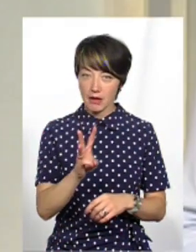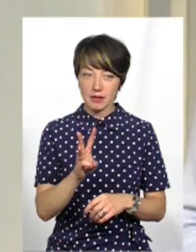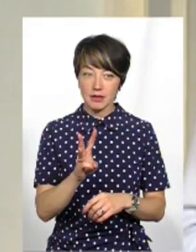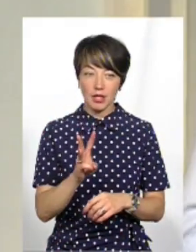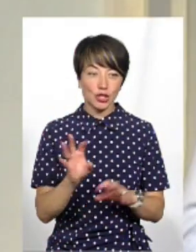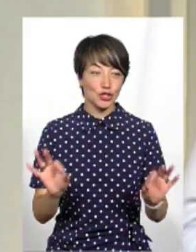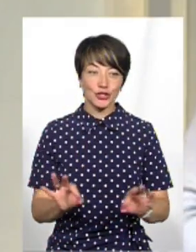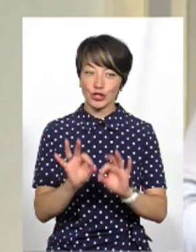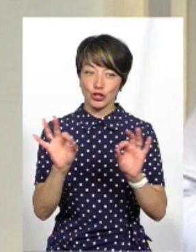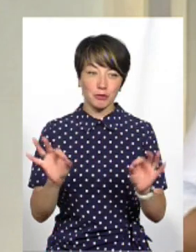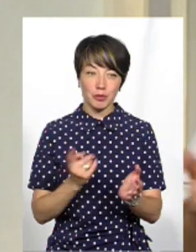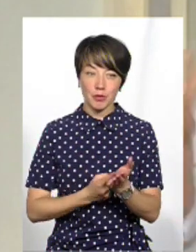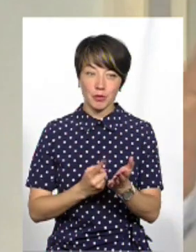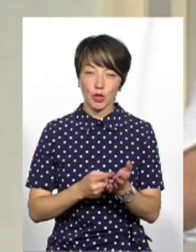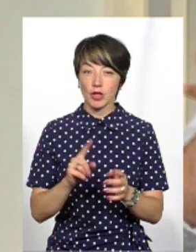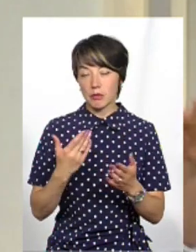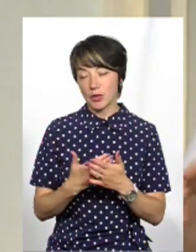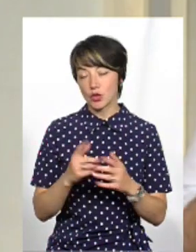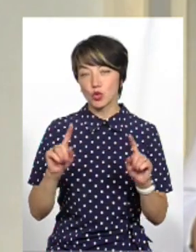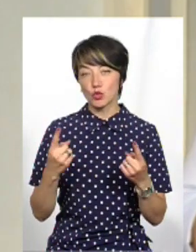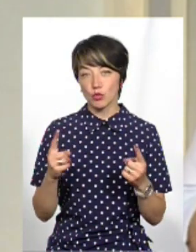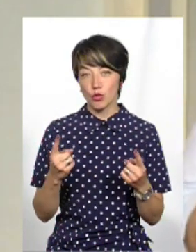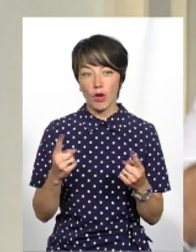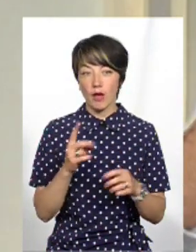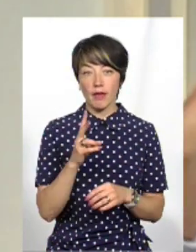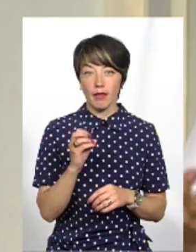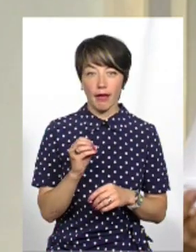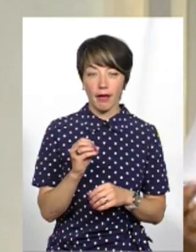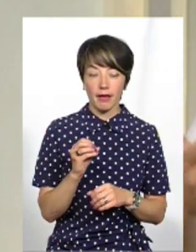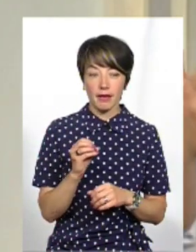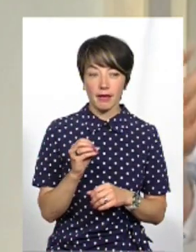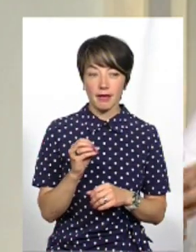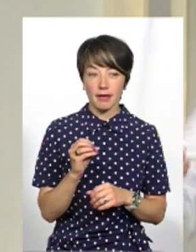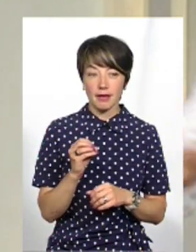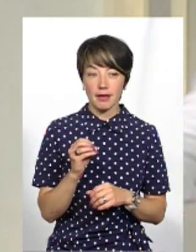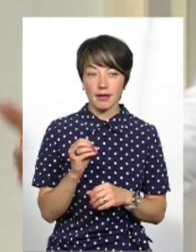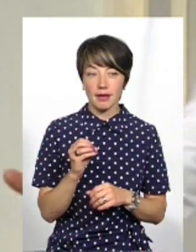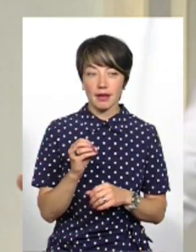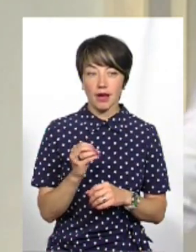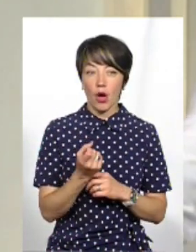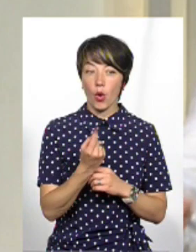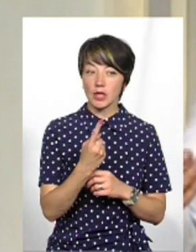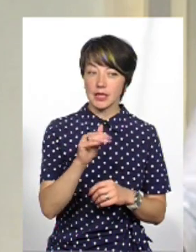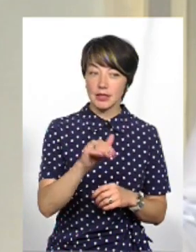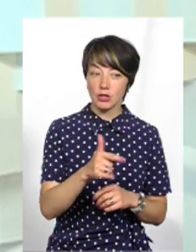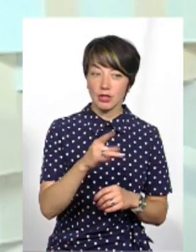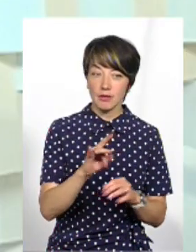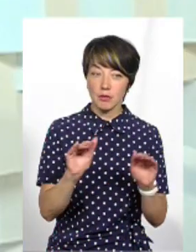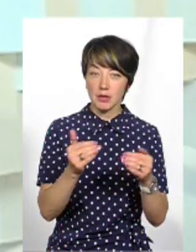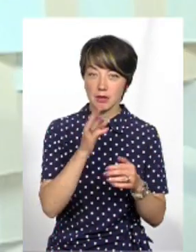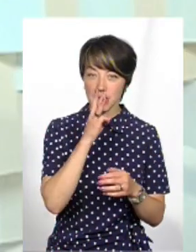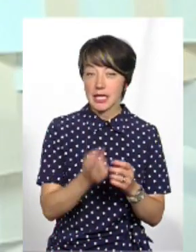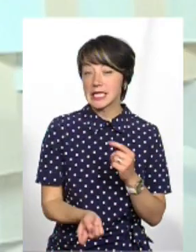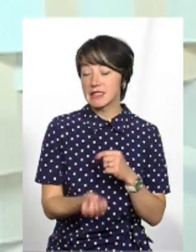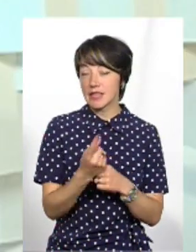нічим не підтверджена, тобто чому, наприклад, там, ну, умовно кажу, не умовний кандидат каже 11 тисяч гривень мінімальна